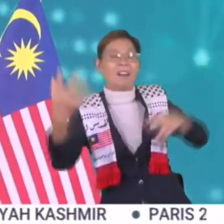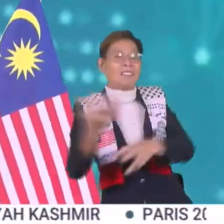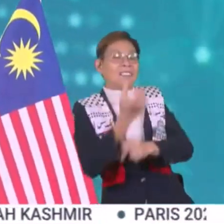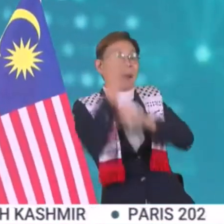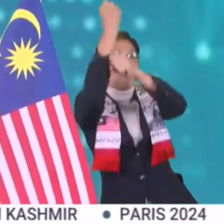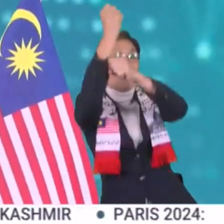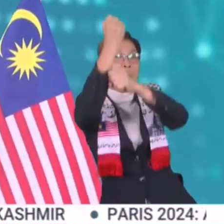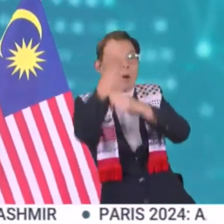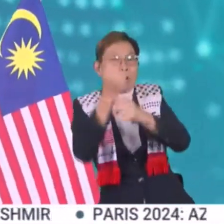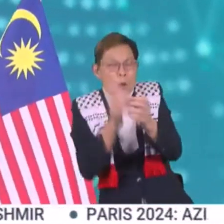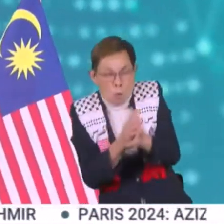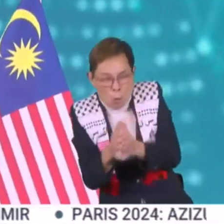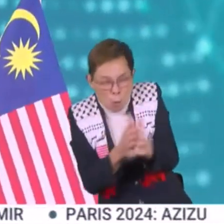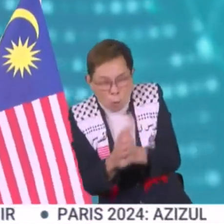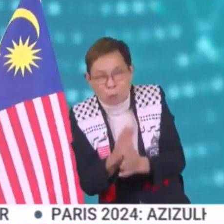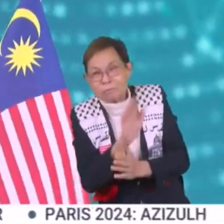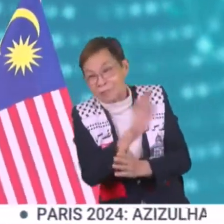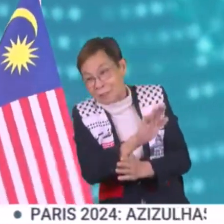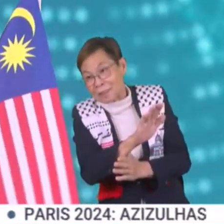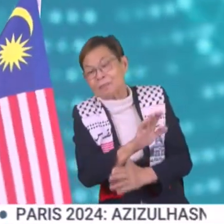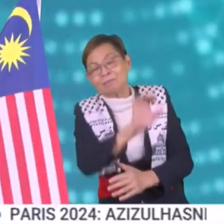dicapai hasil usaha gigihnya.